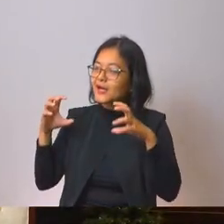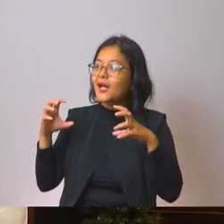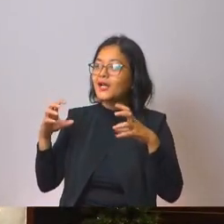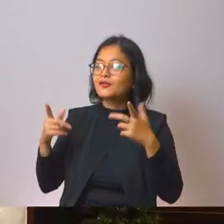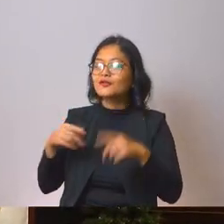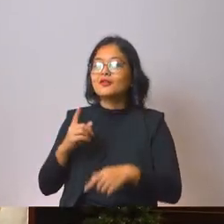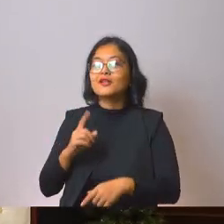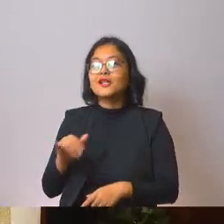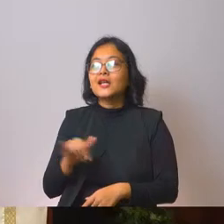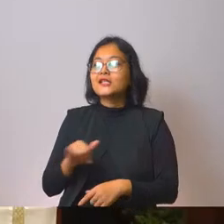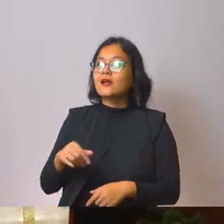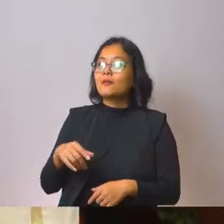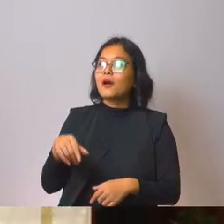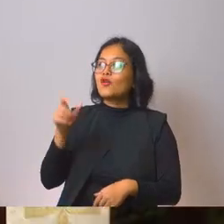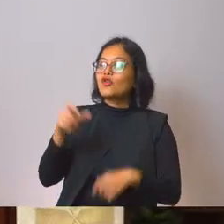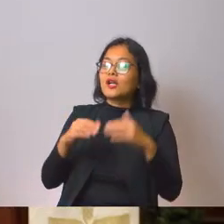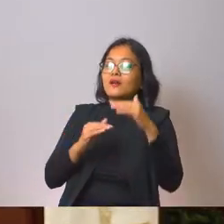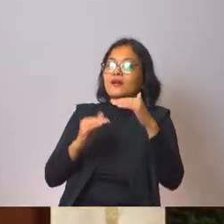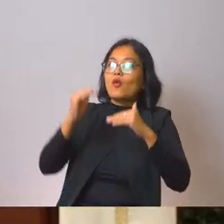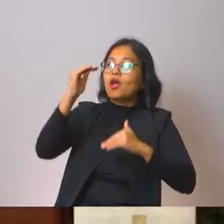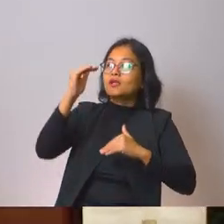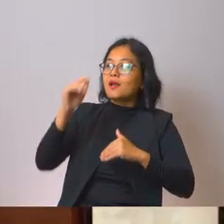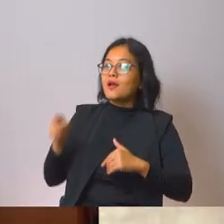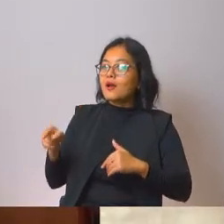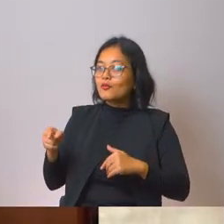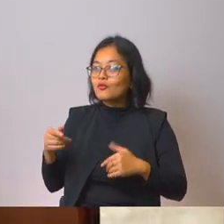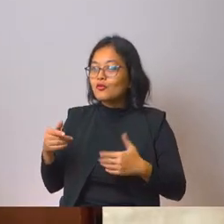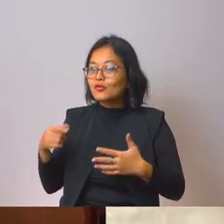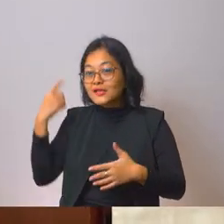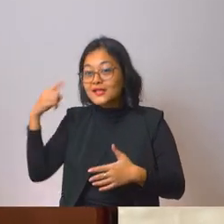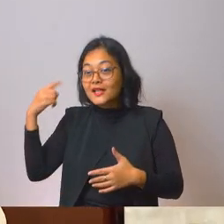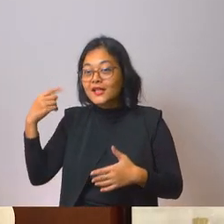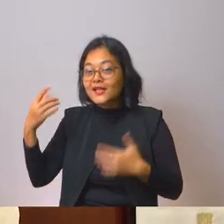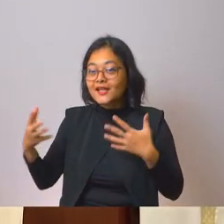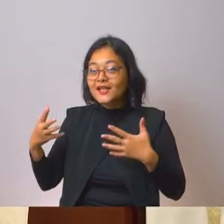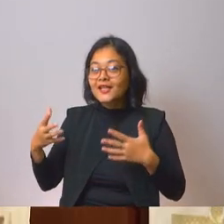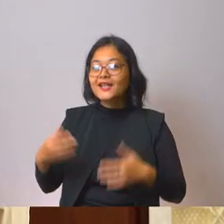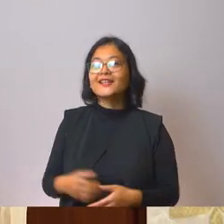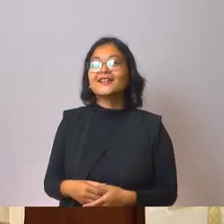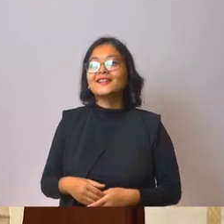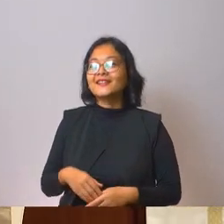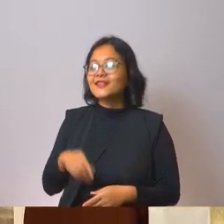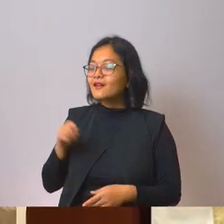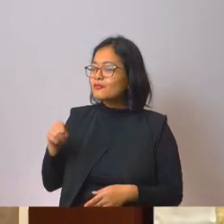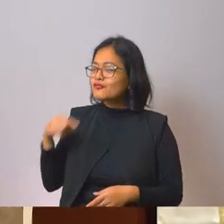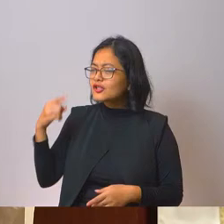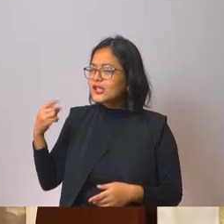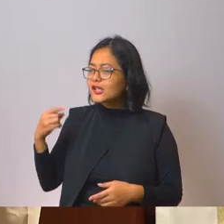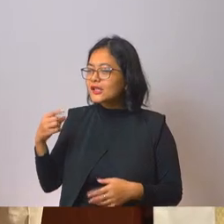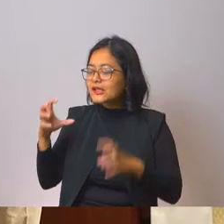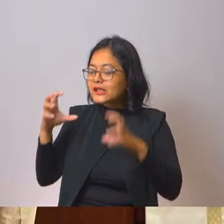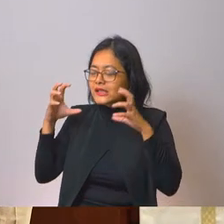Pernah ya? Agak dekat mic-nya. Pernah ya? Apa sih yang membuatmu jengkel kadangkala?